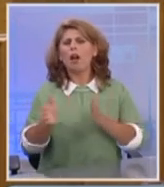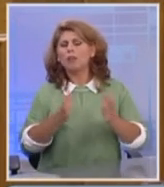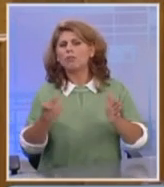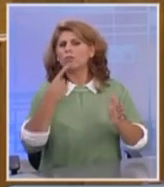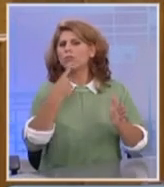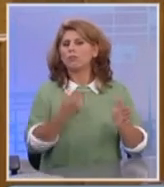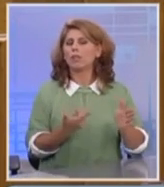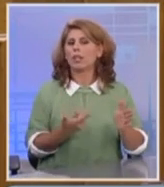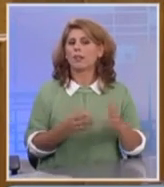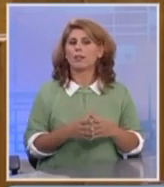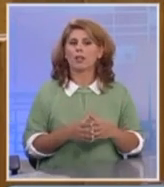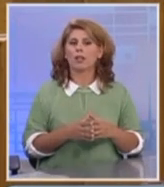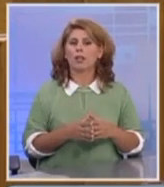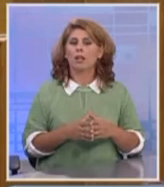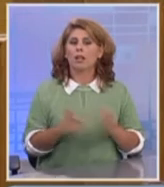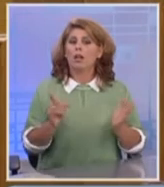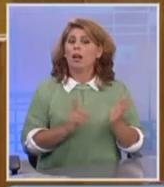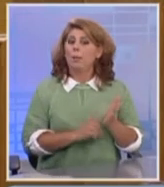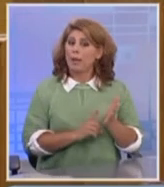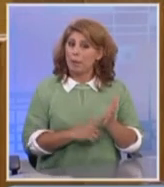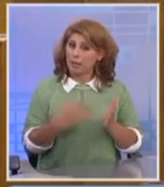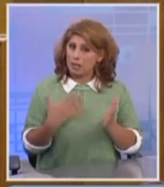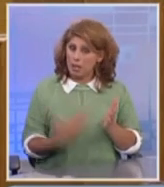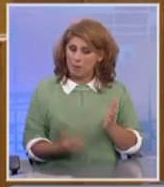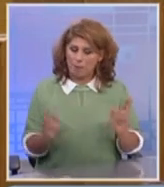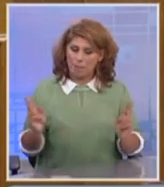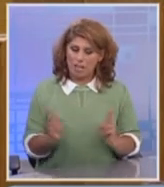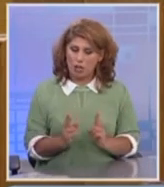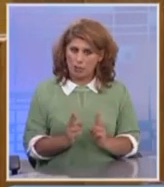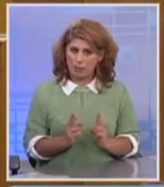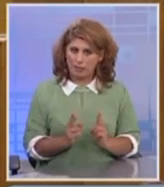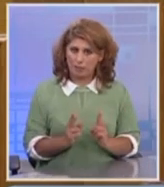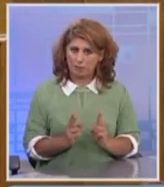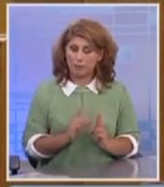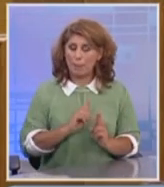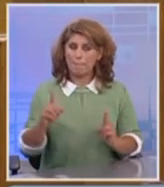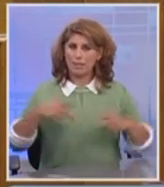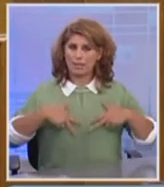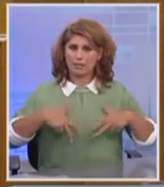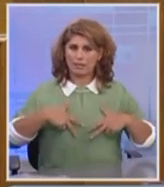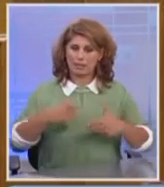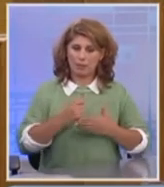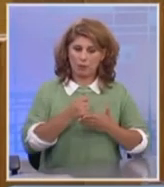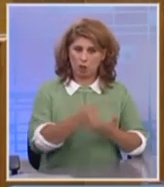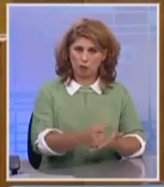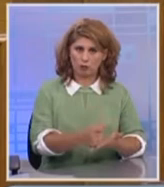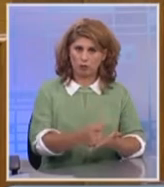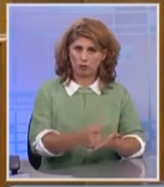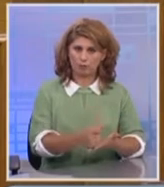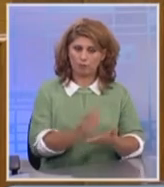λένε ότι πρέπει να υπάρχει περιορισμένη μη κρατική χρηματοδότηση και